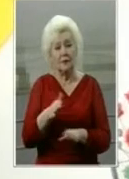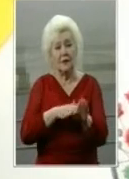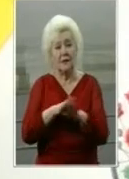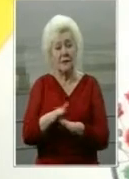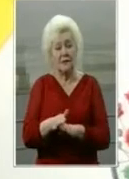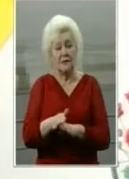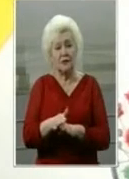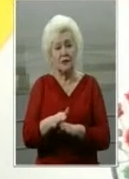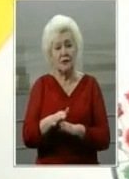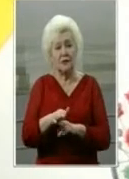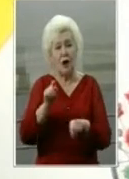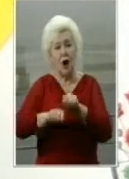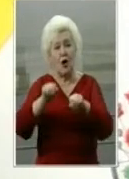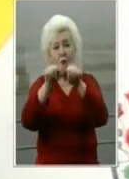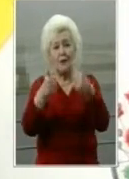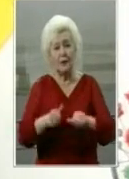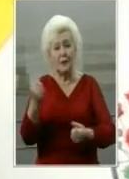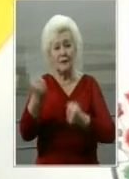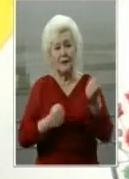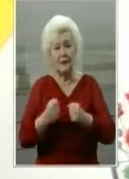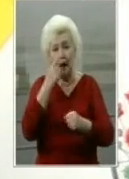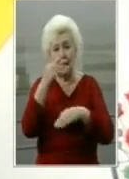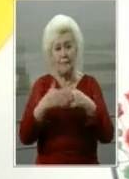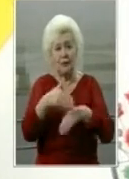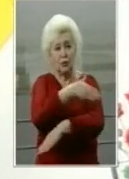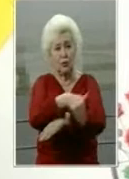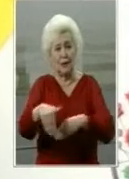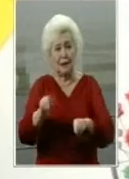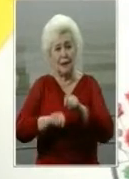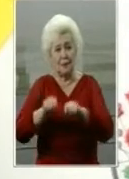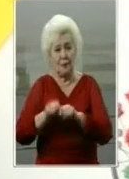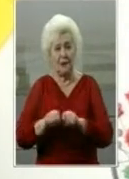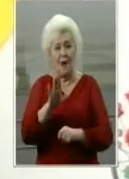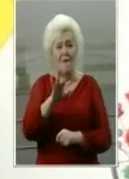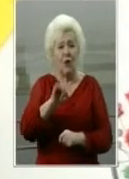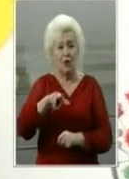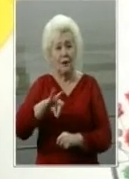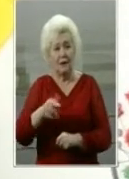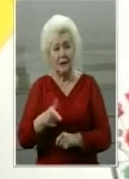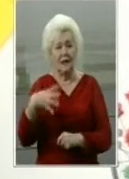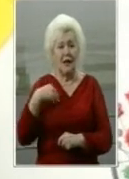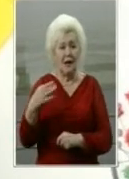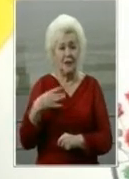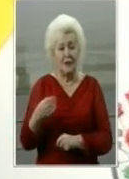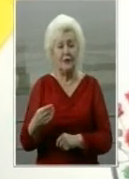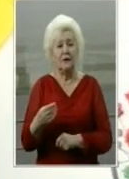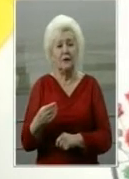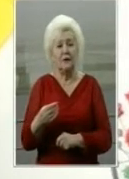здійснюється це митне оформлення автомобілів, переважно у прикордонних митницях. Волинська, Львівська,